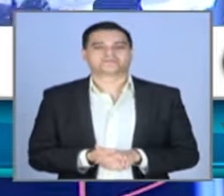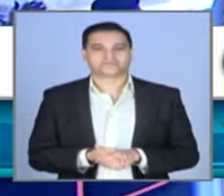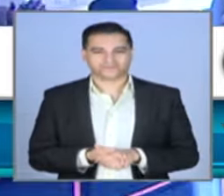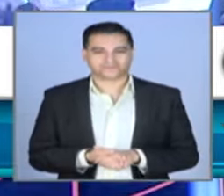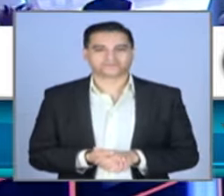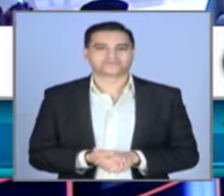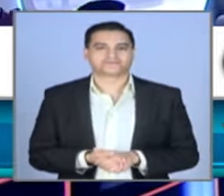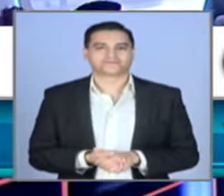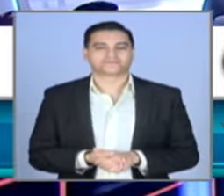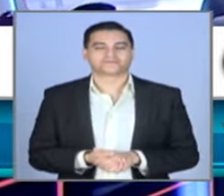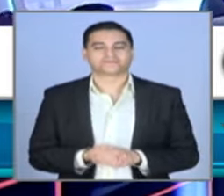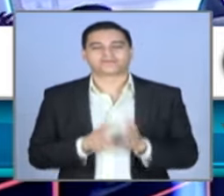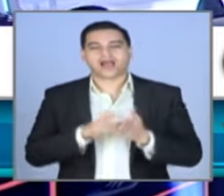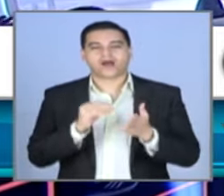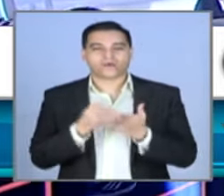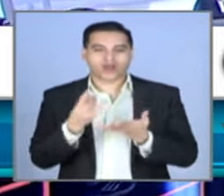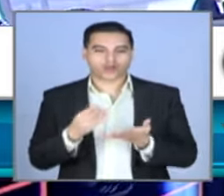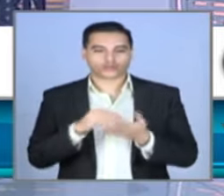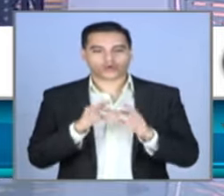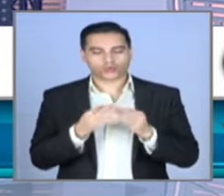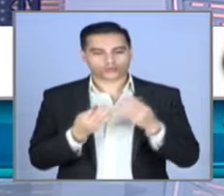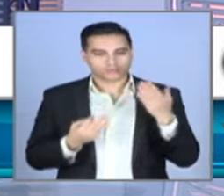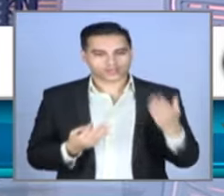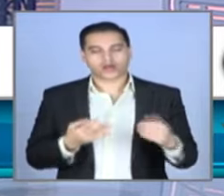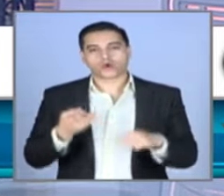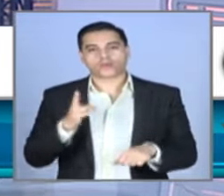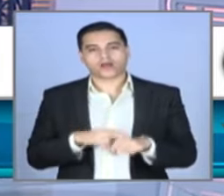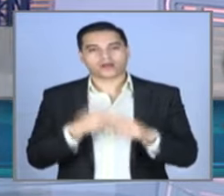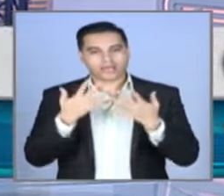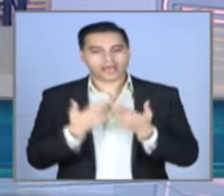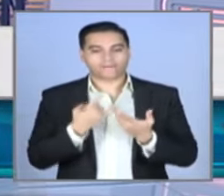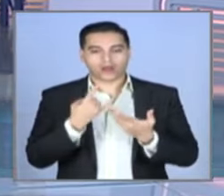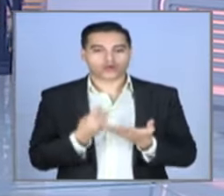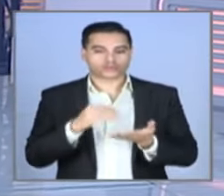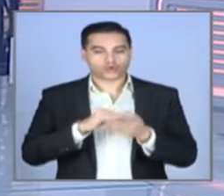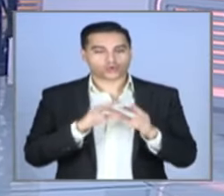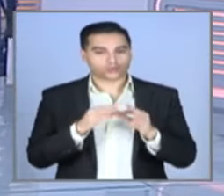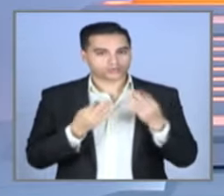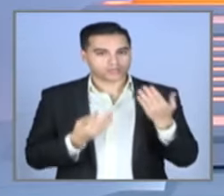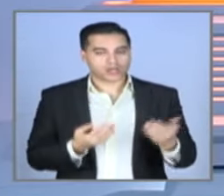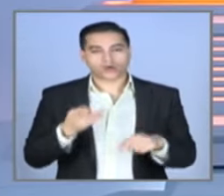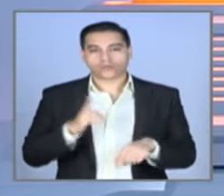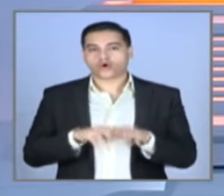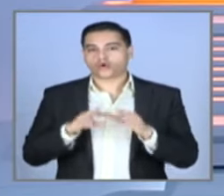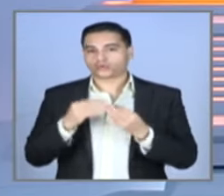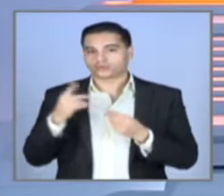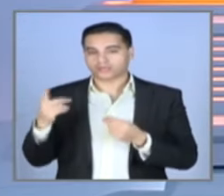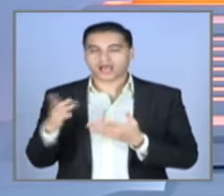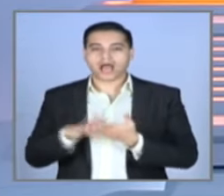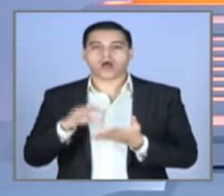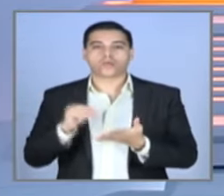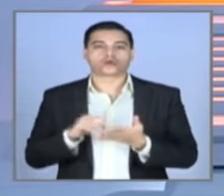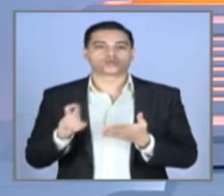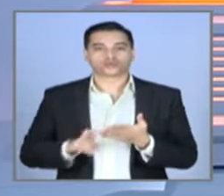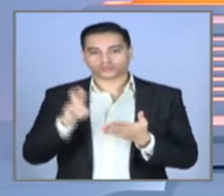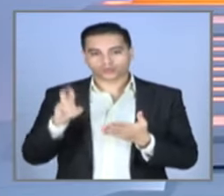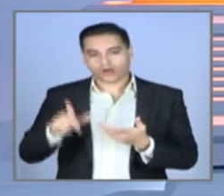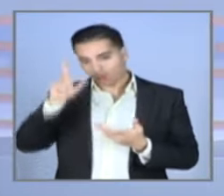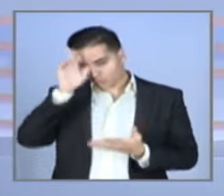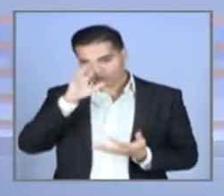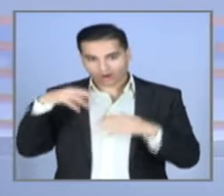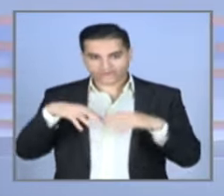أول 10 نقاط لعيلة غانم، النتيجة 10 عيلة غانم، عيلة عبد الباقي. أول سؤال في